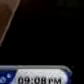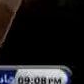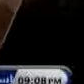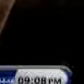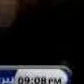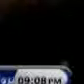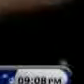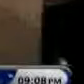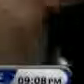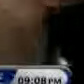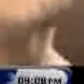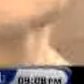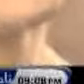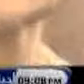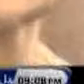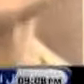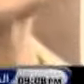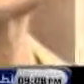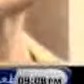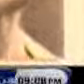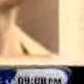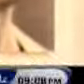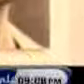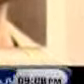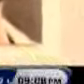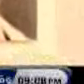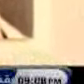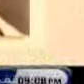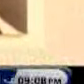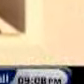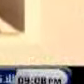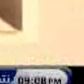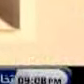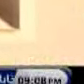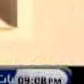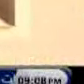هيموتك. عجب، قول